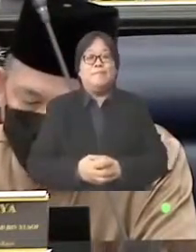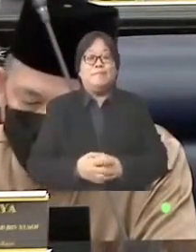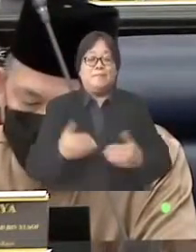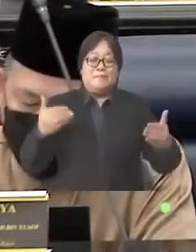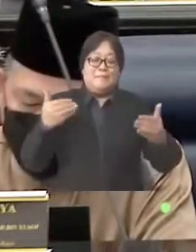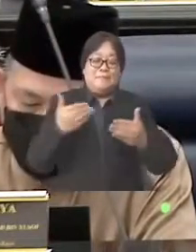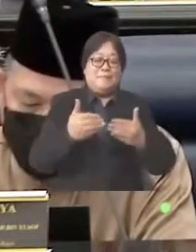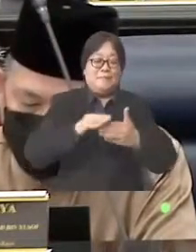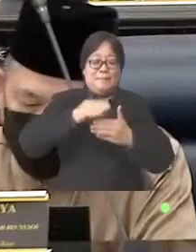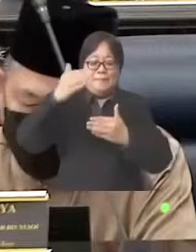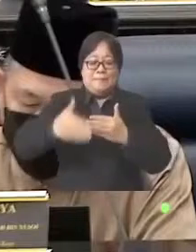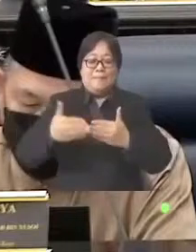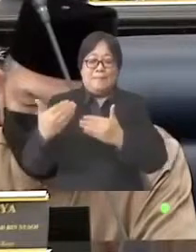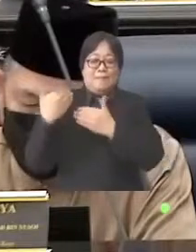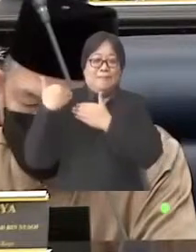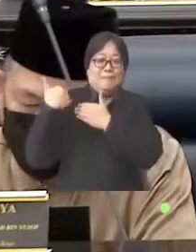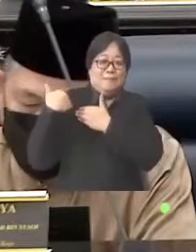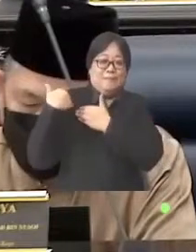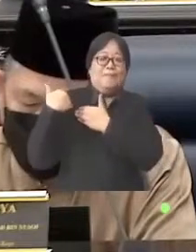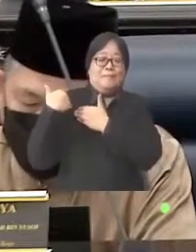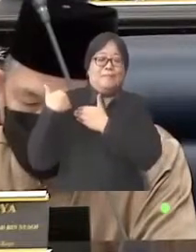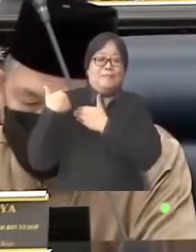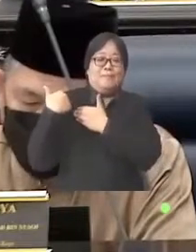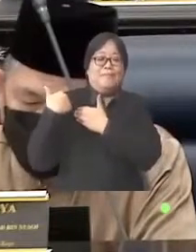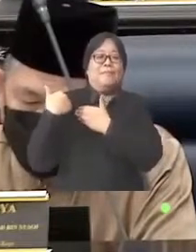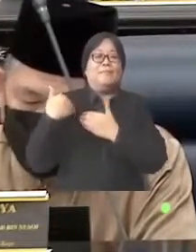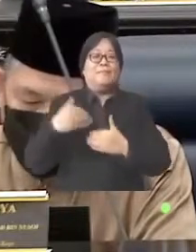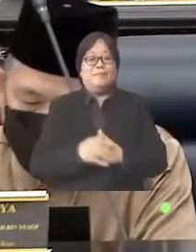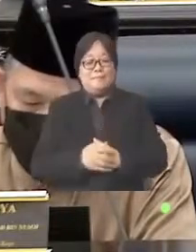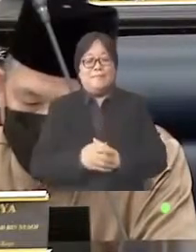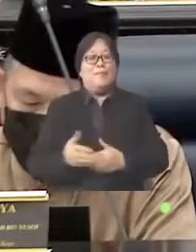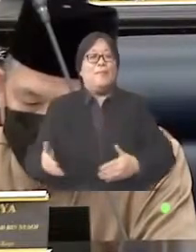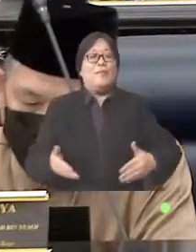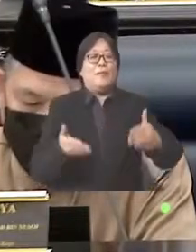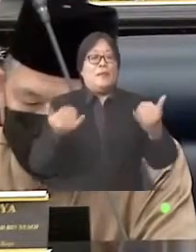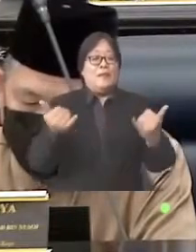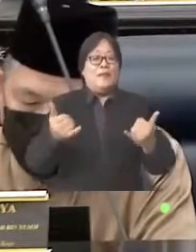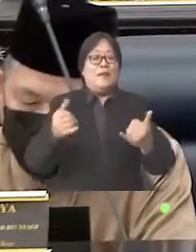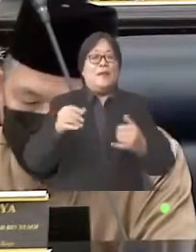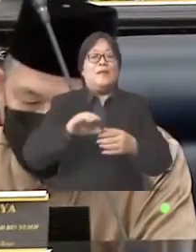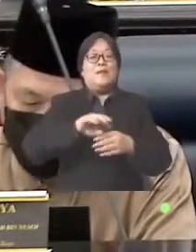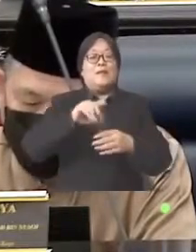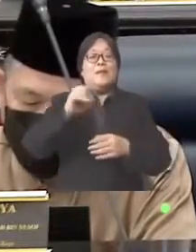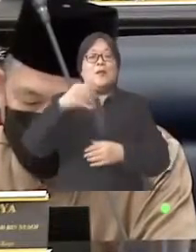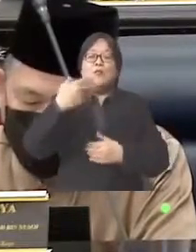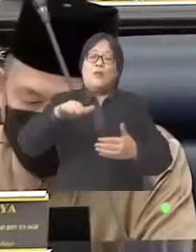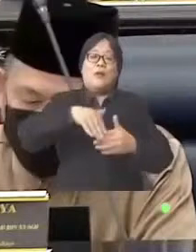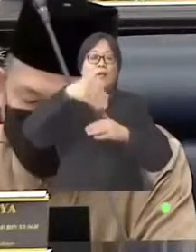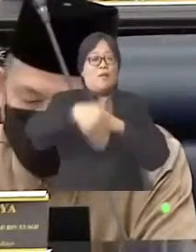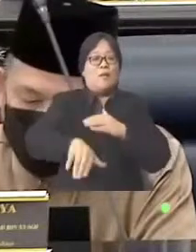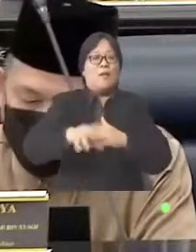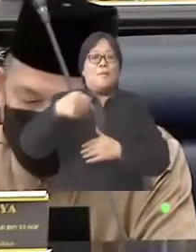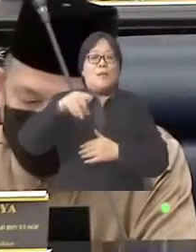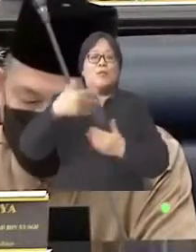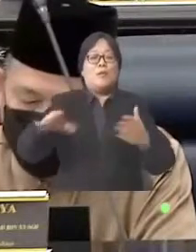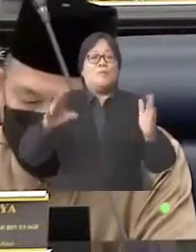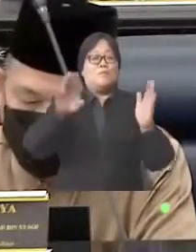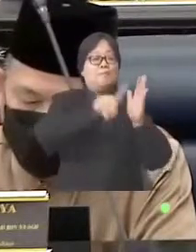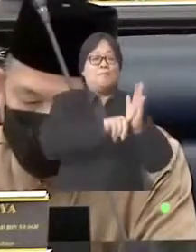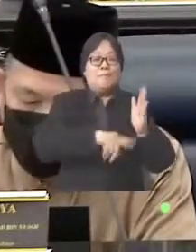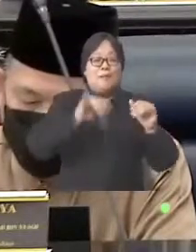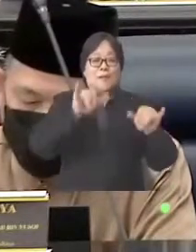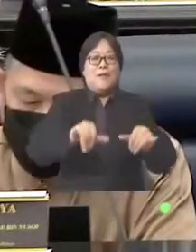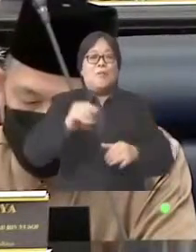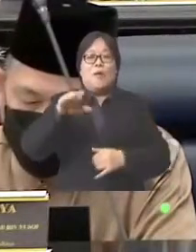hampir usai amanah yang diberikan berlabuh kita dimulai single saw sudah labuh pendayung sudah sandar